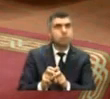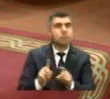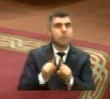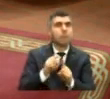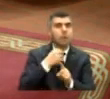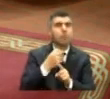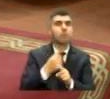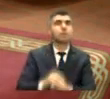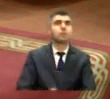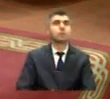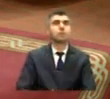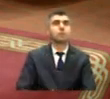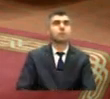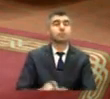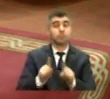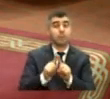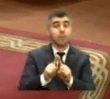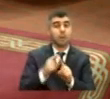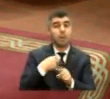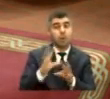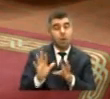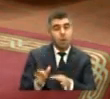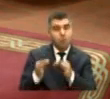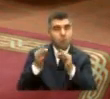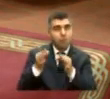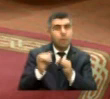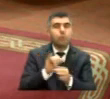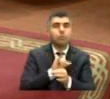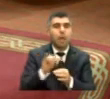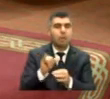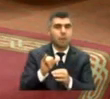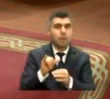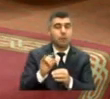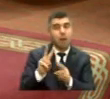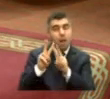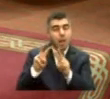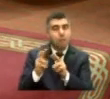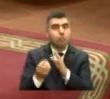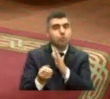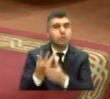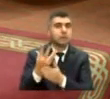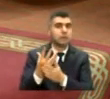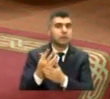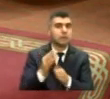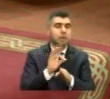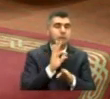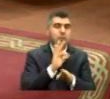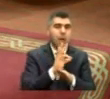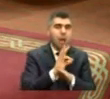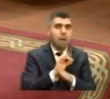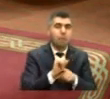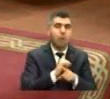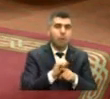تراجع المكتسبات، لكن لان التجربه افادت انه ما يمكنش الاستمرار فيها. ومع ذلك يمكن الوزاره ان تستعين ببعض